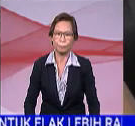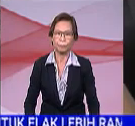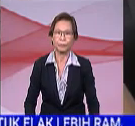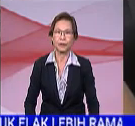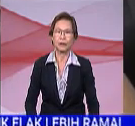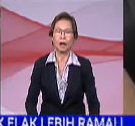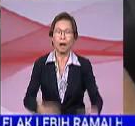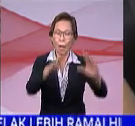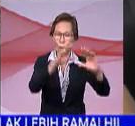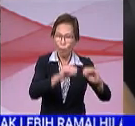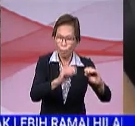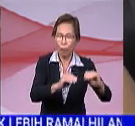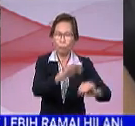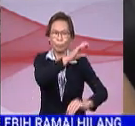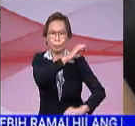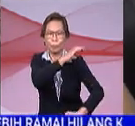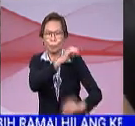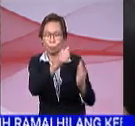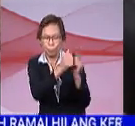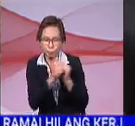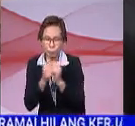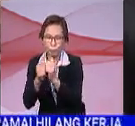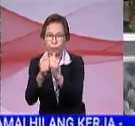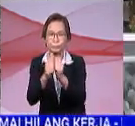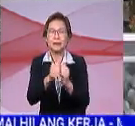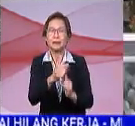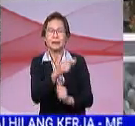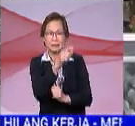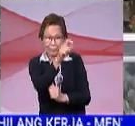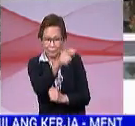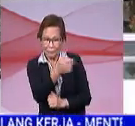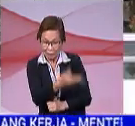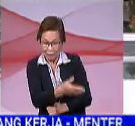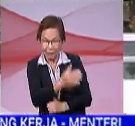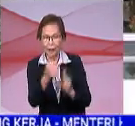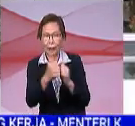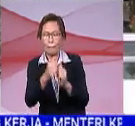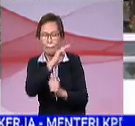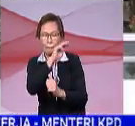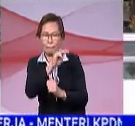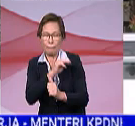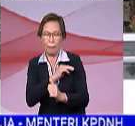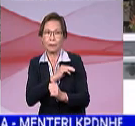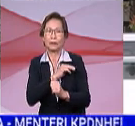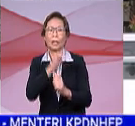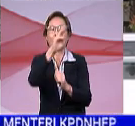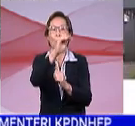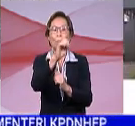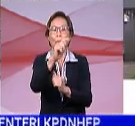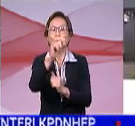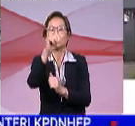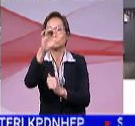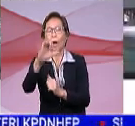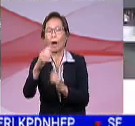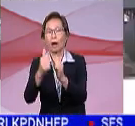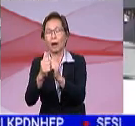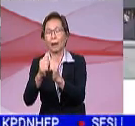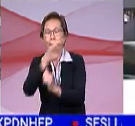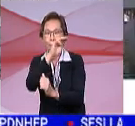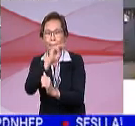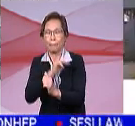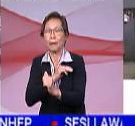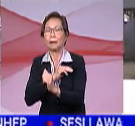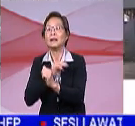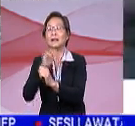Menurut beliau, mesyuarat akan dipengerusikan bersama oleh beliau dan Menteri Pelancongan, Kesenian dan Kebudayaan Sarawak, Dato' Abdul Karim Rahman